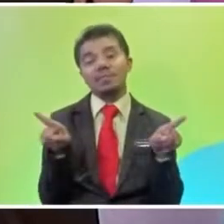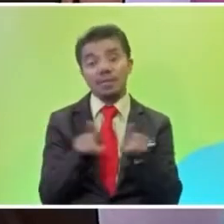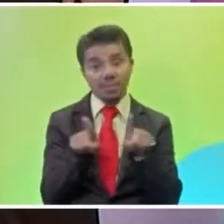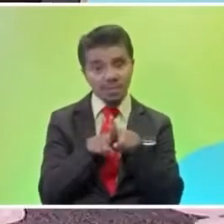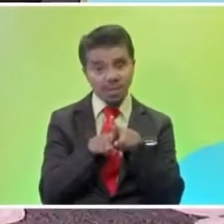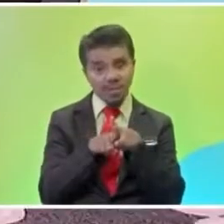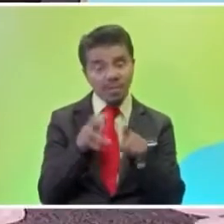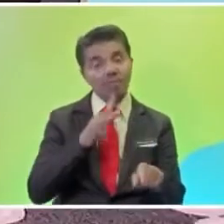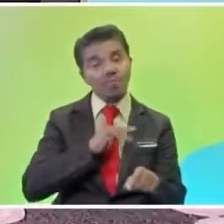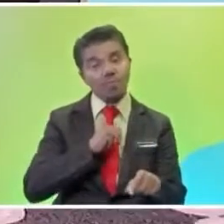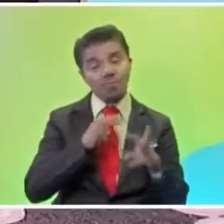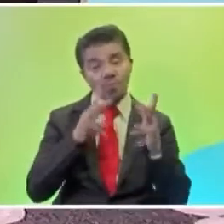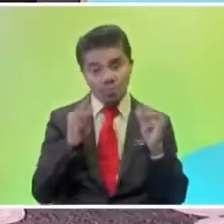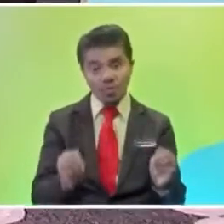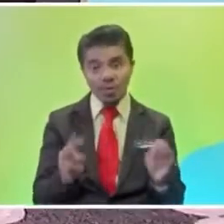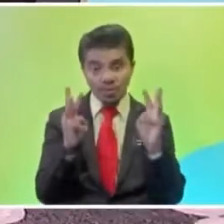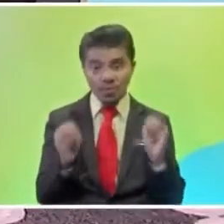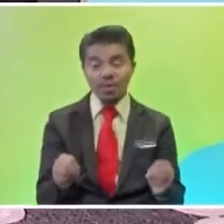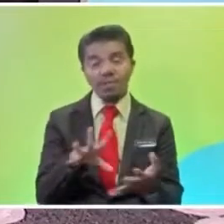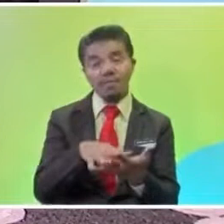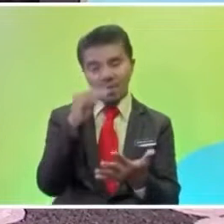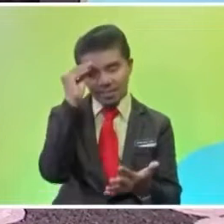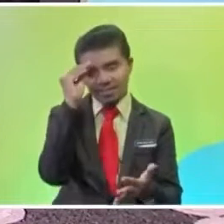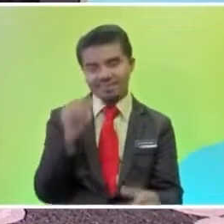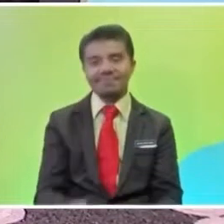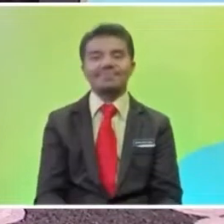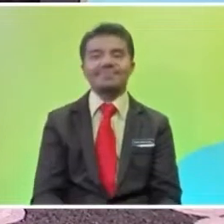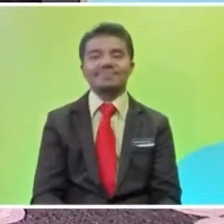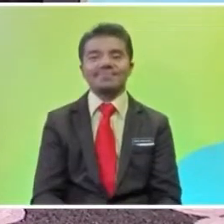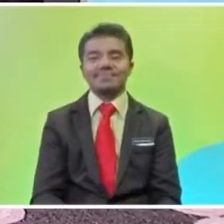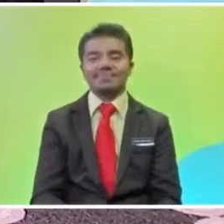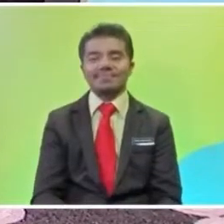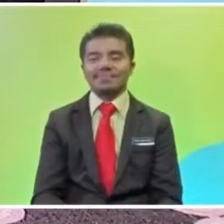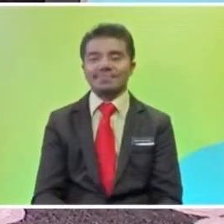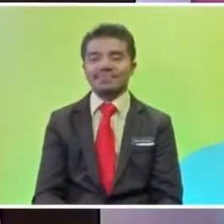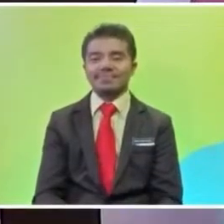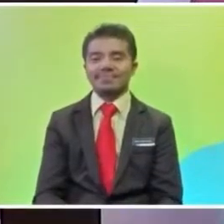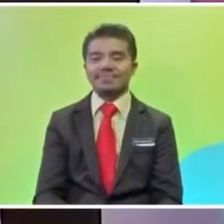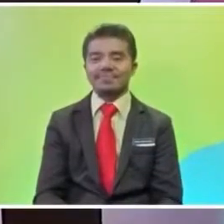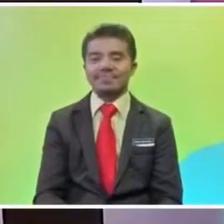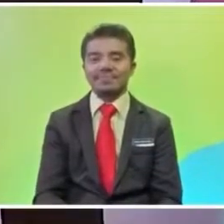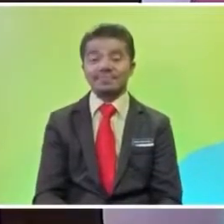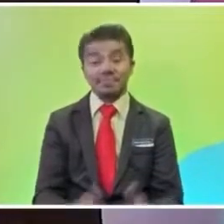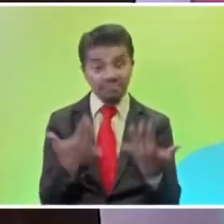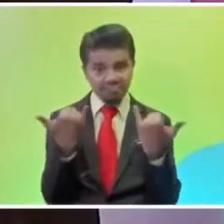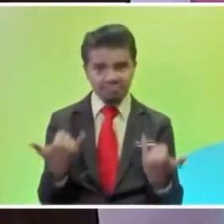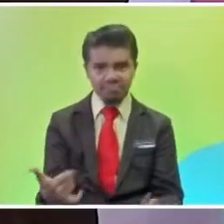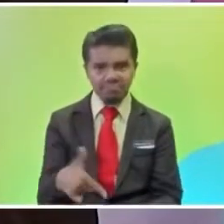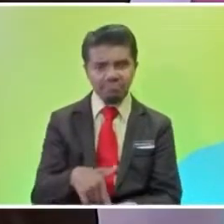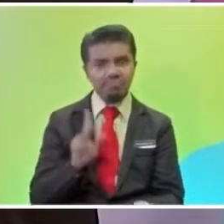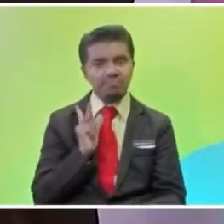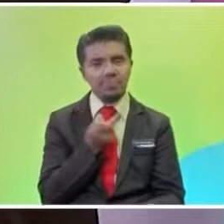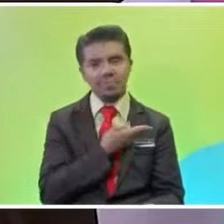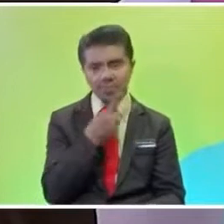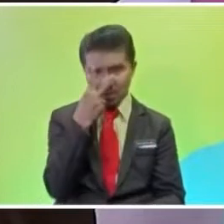maksud galeri work sebenarnya betul itu Ivan ah seterusnya seterusnya pula kita boleh lihat juga dari segi lisan